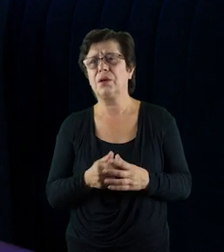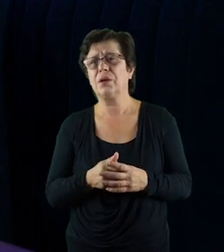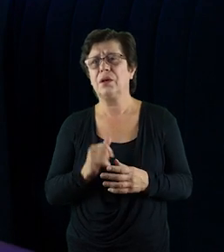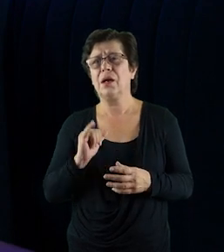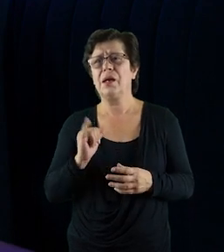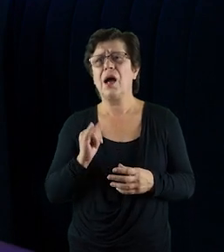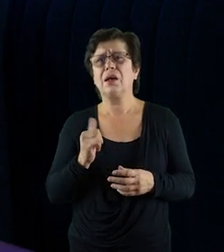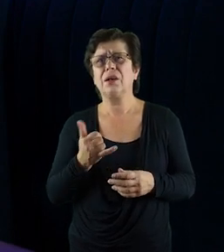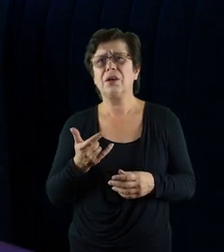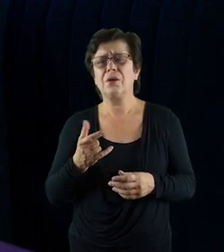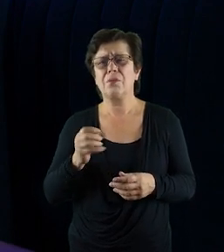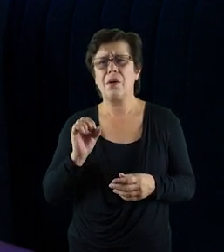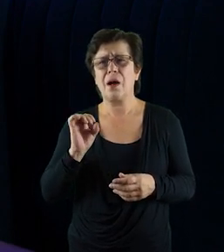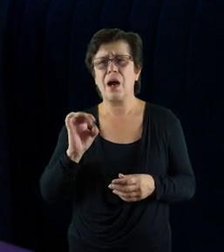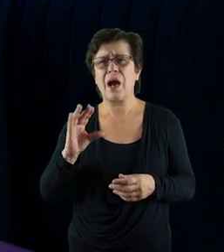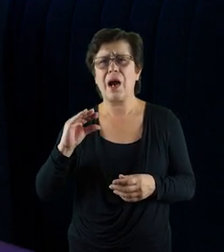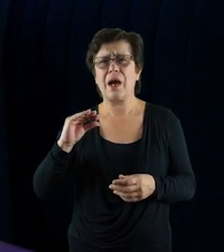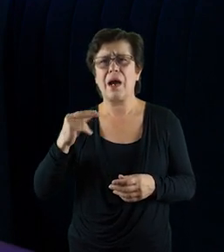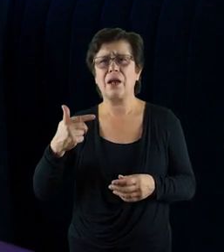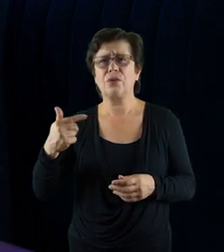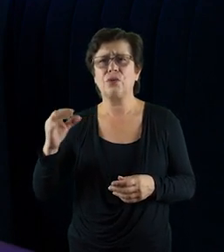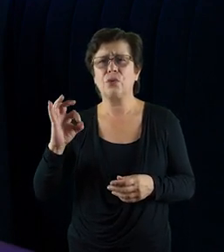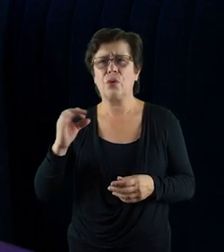O jakim getcie on mówi? Gdzie on to pisze?